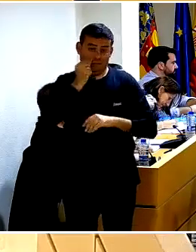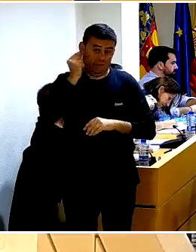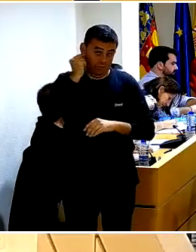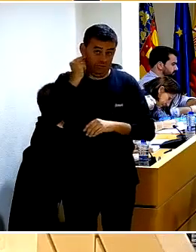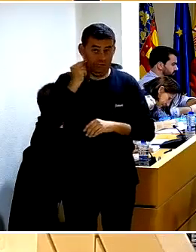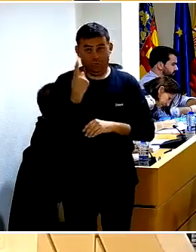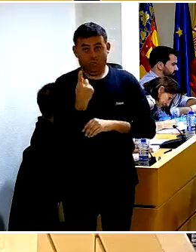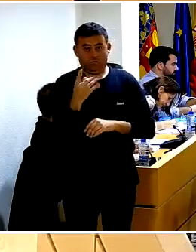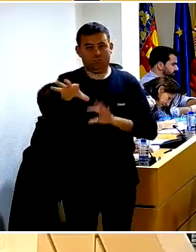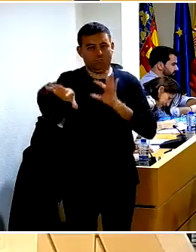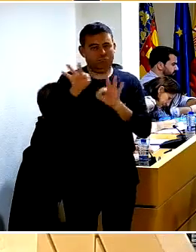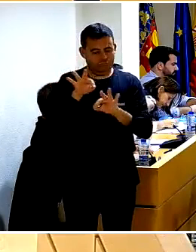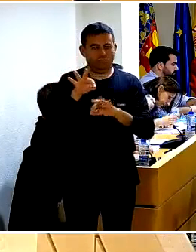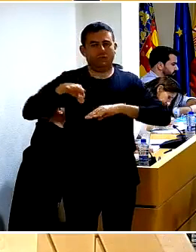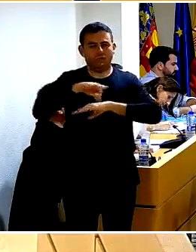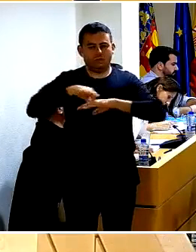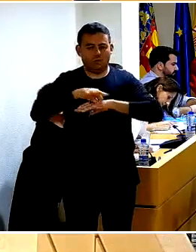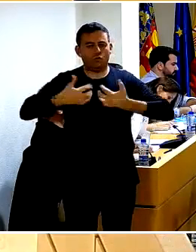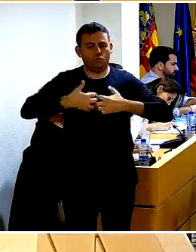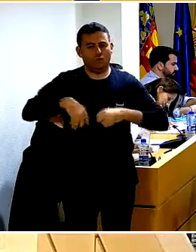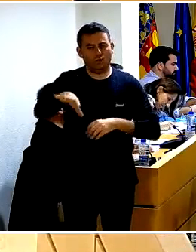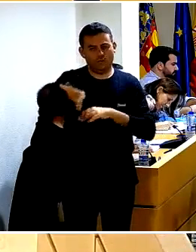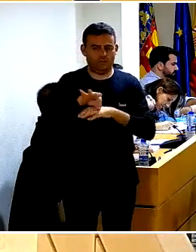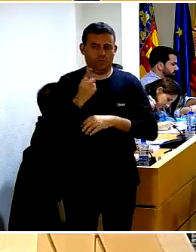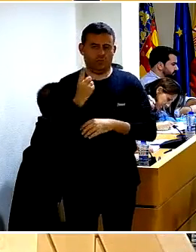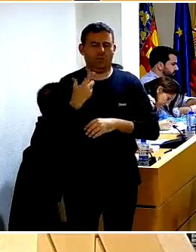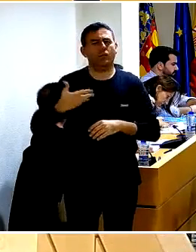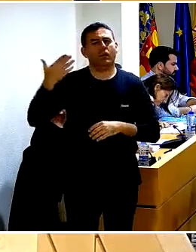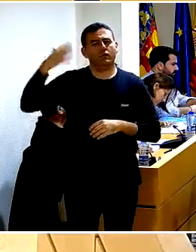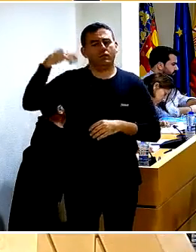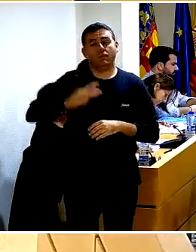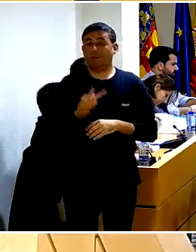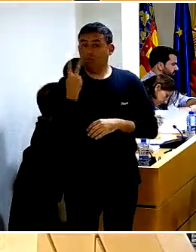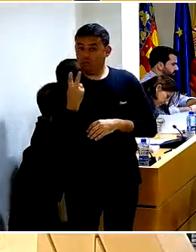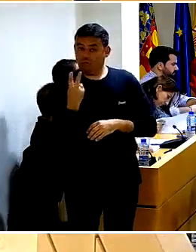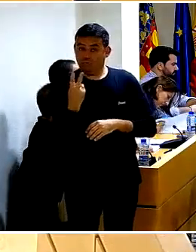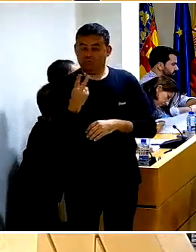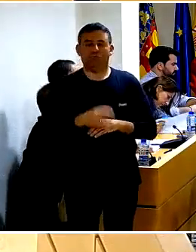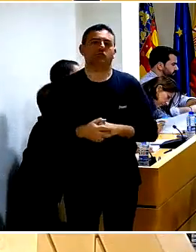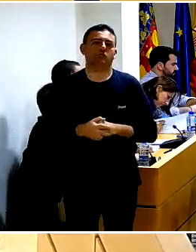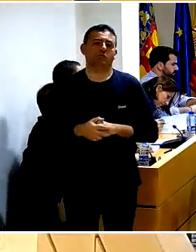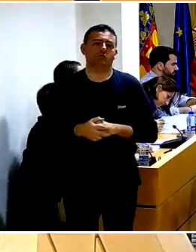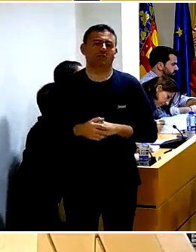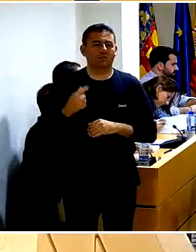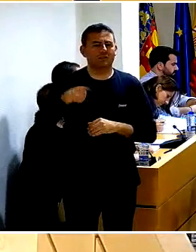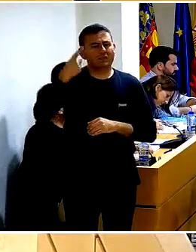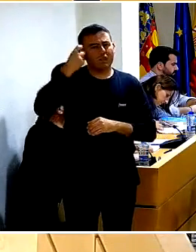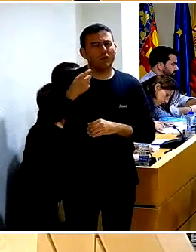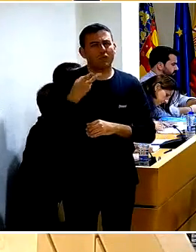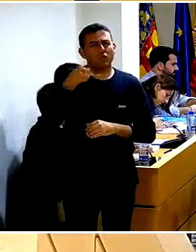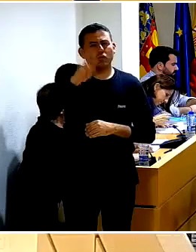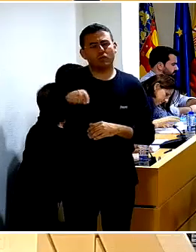aquest ajuntament ja havien treballat dos enginyers industrials. Crec recordar que l'últim se va jubilar en el 2009